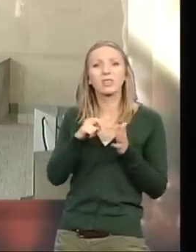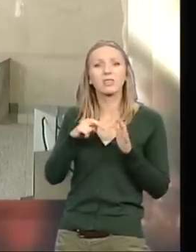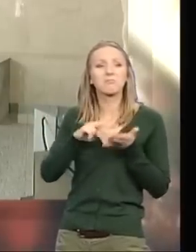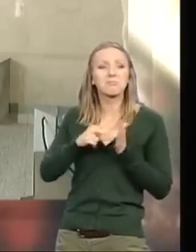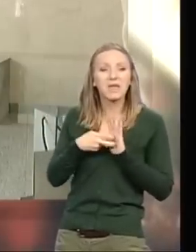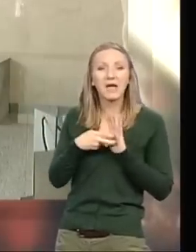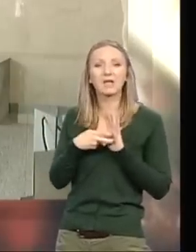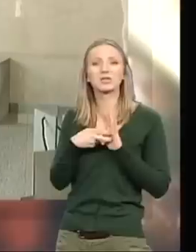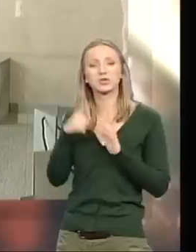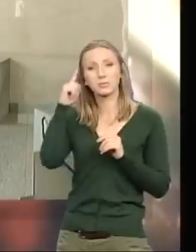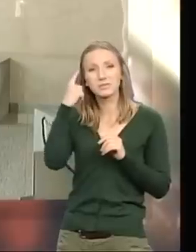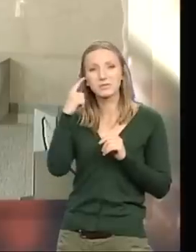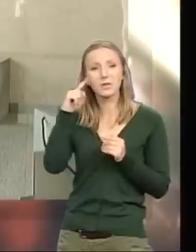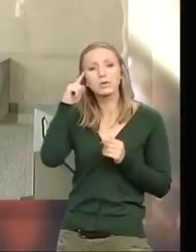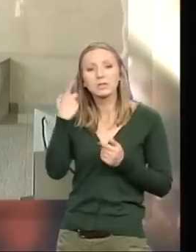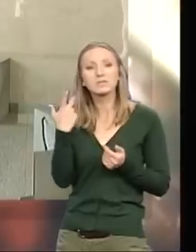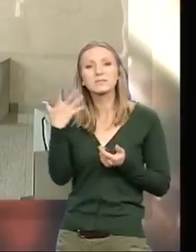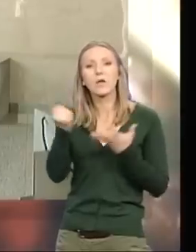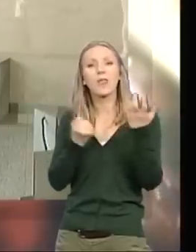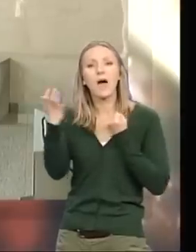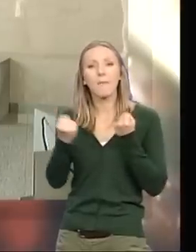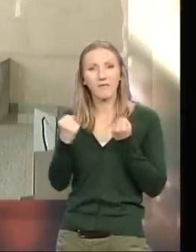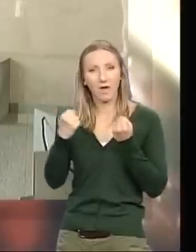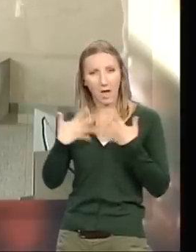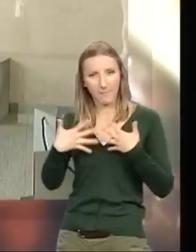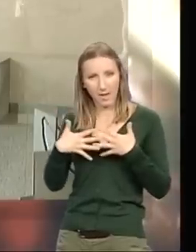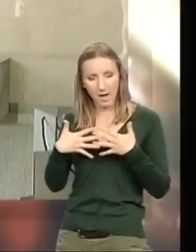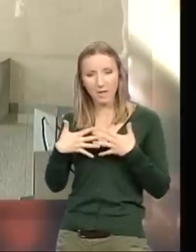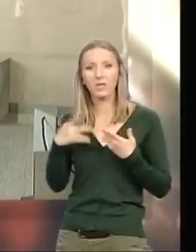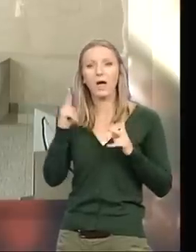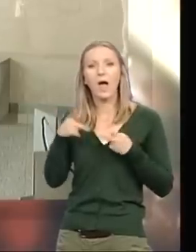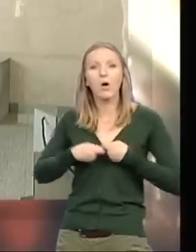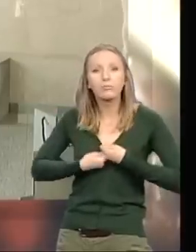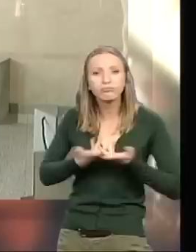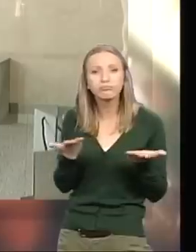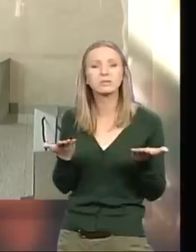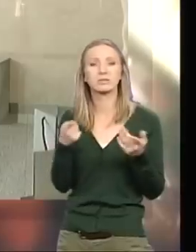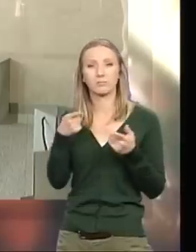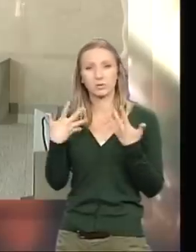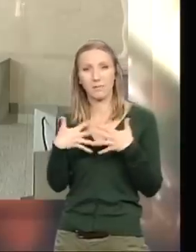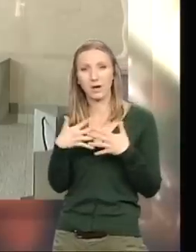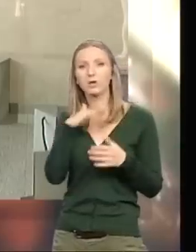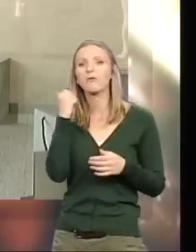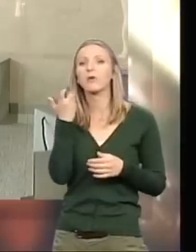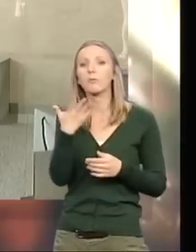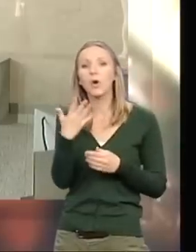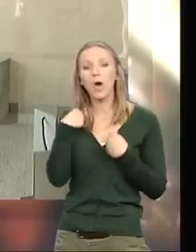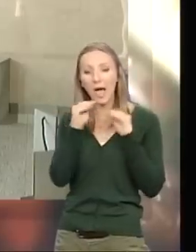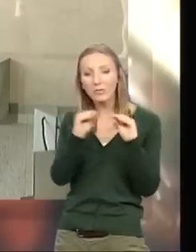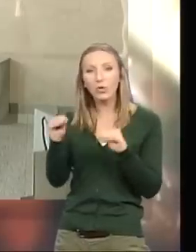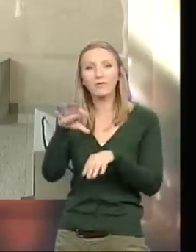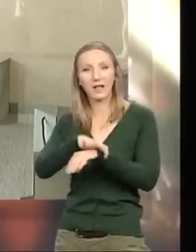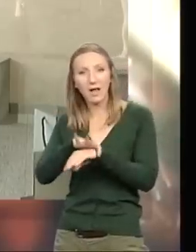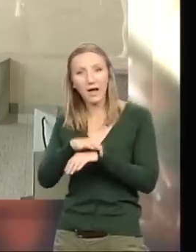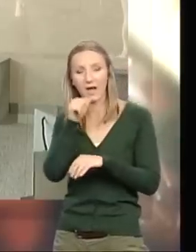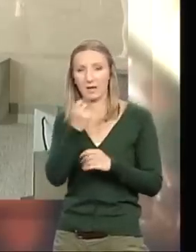smislu, u smislu nabavljanja tih aparata, njihove distribucije, dovoljnog broja edukovanih lekara i